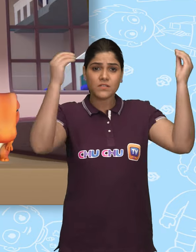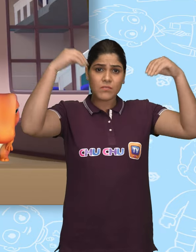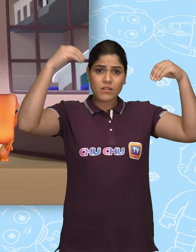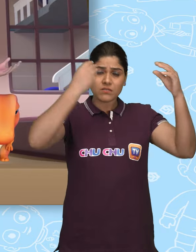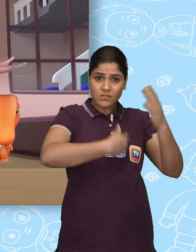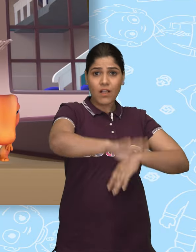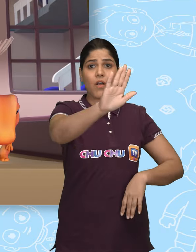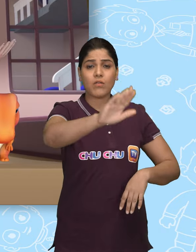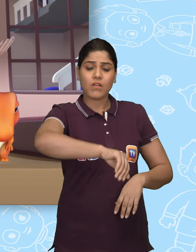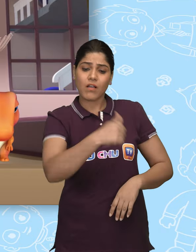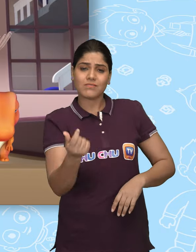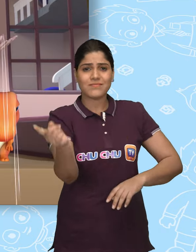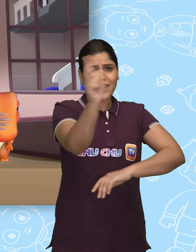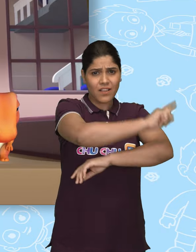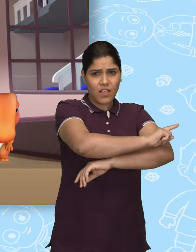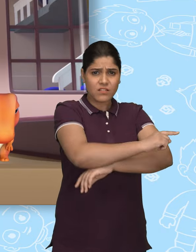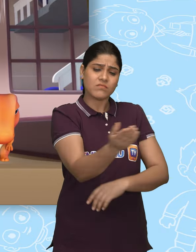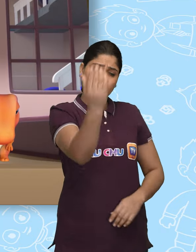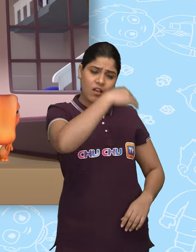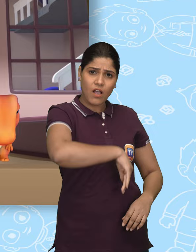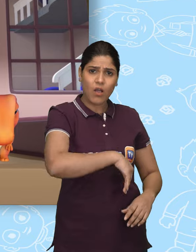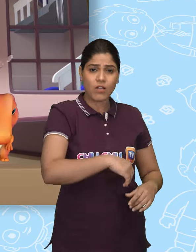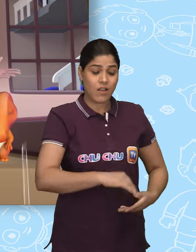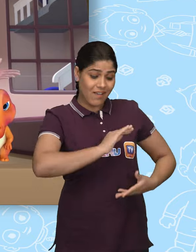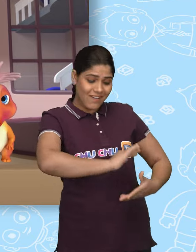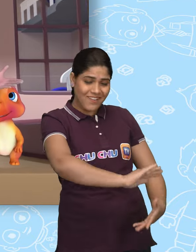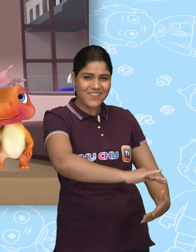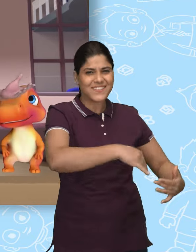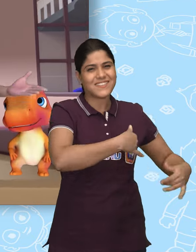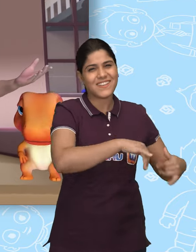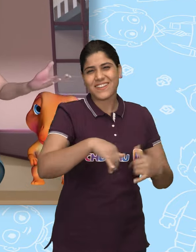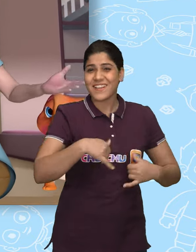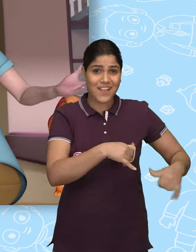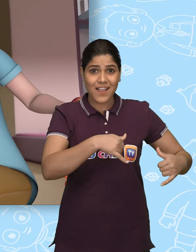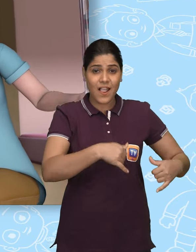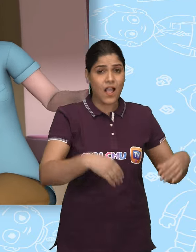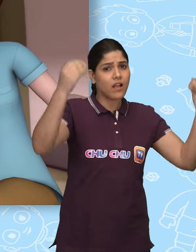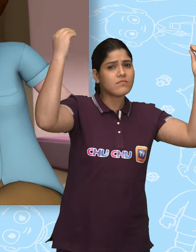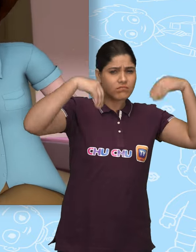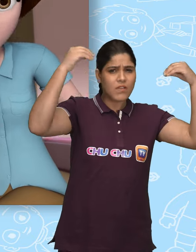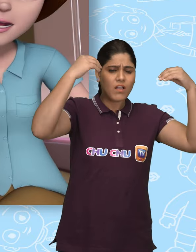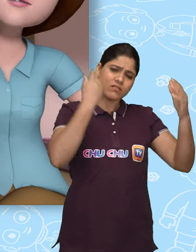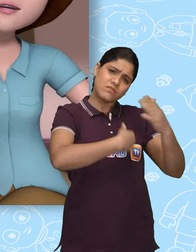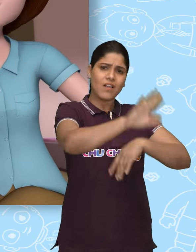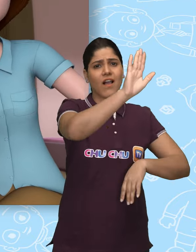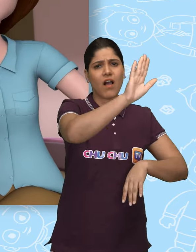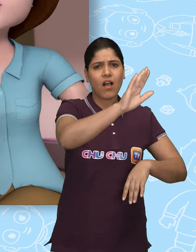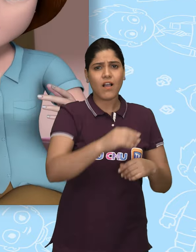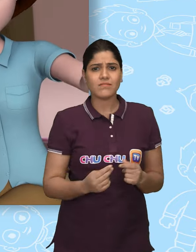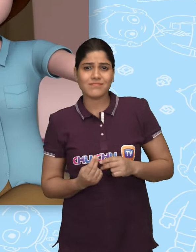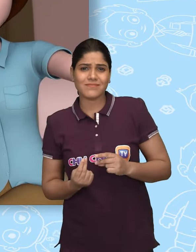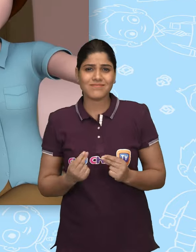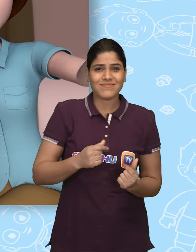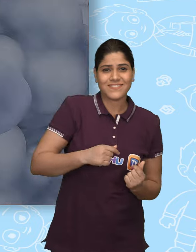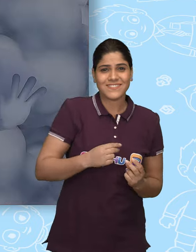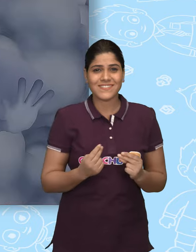बारिश बारिश जाओ ना और किसी दिन आओ ना, बेबी चाचा को खेलना है। बारिश बारिश जाओ